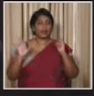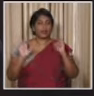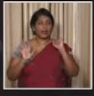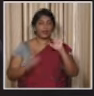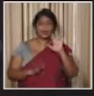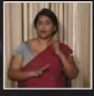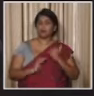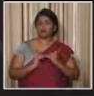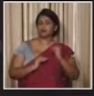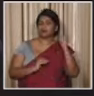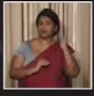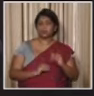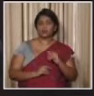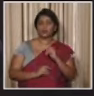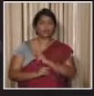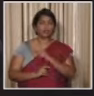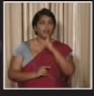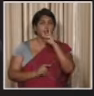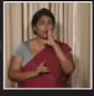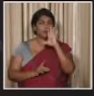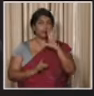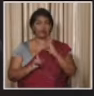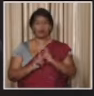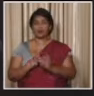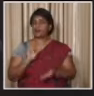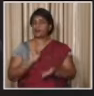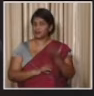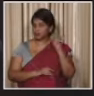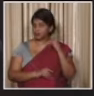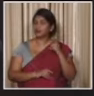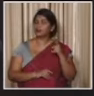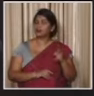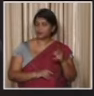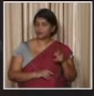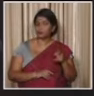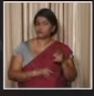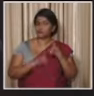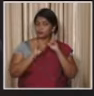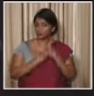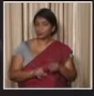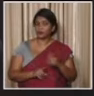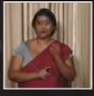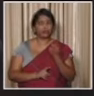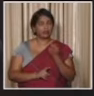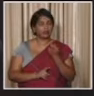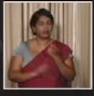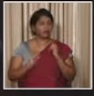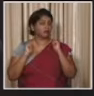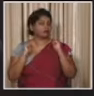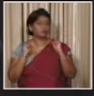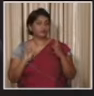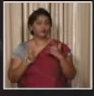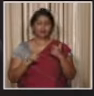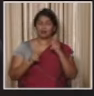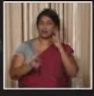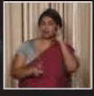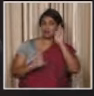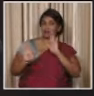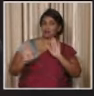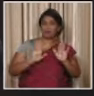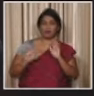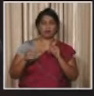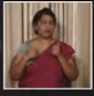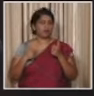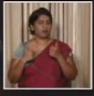65ක් දක්වා ඒකට 5 ගුණයක් ඉහළ ගියා. ඉතින් ඒ නිසා මේවා මේ ආර්ථිකය යහපත් වුණා මේවා කළමනාකරණය